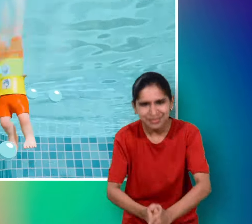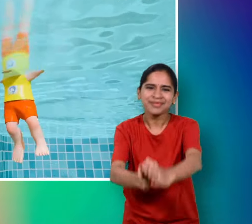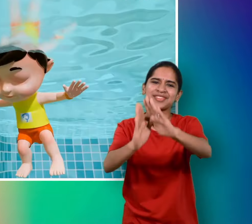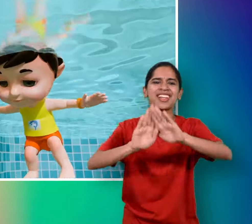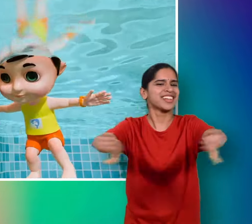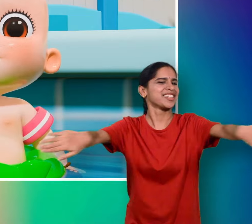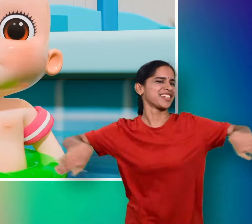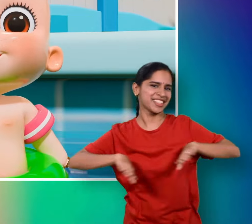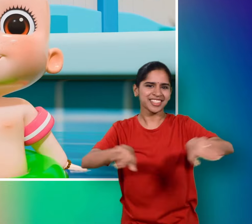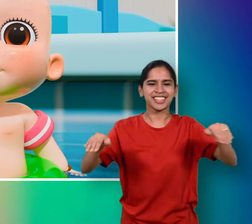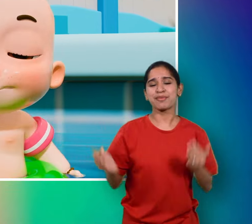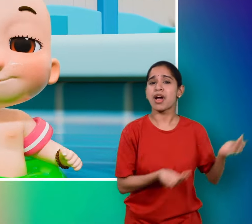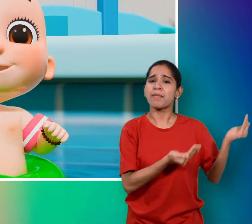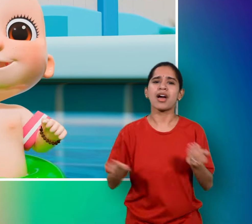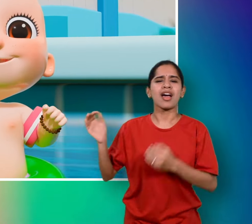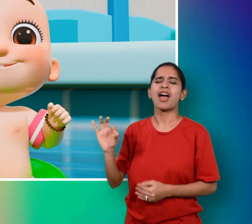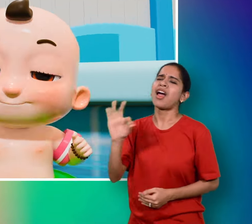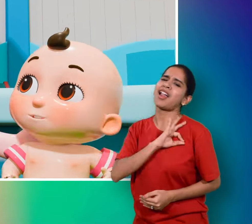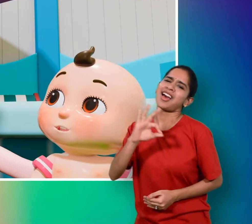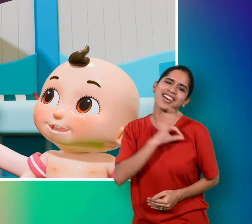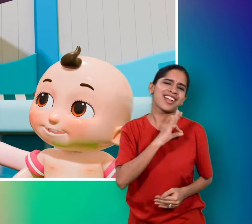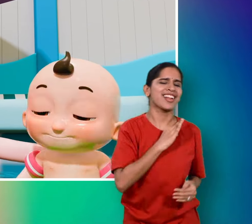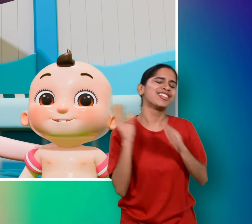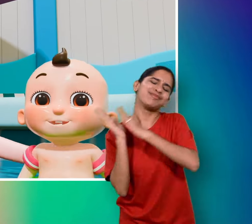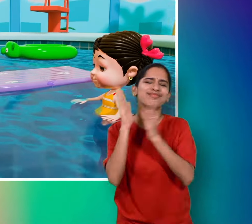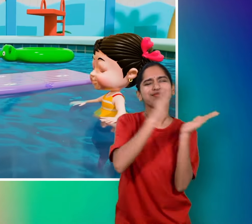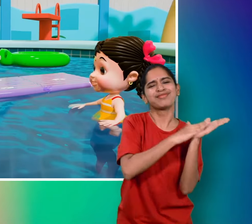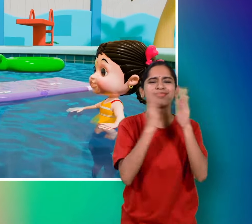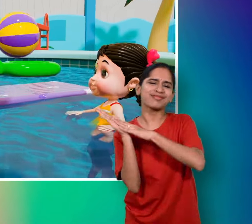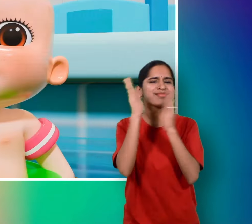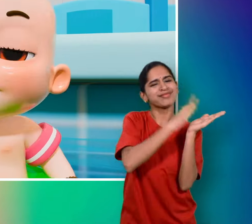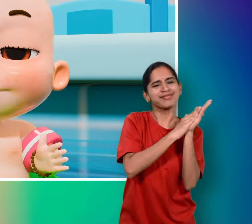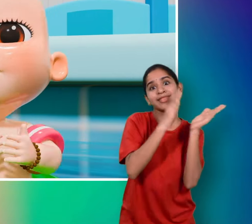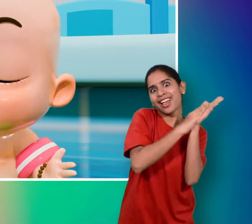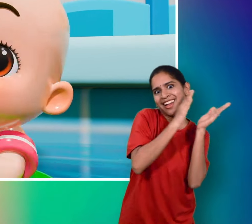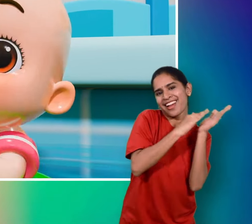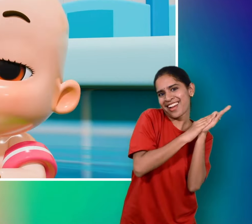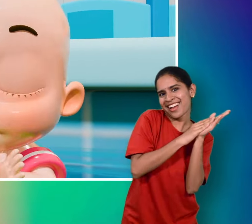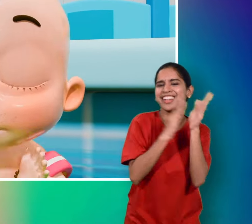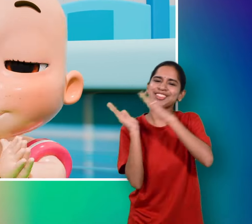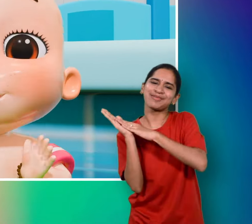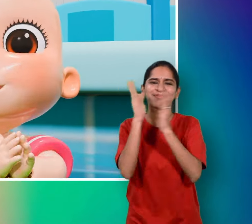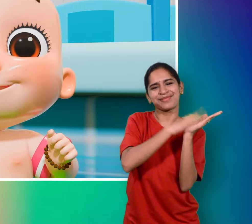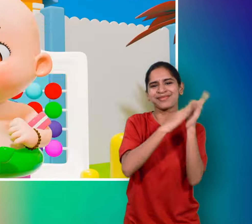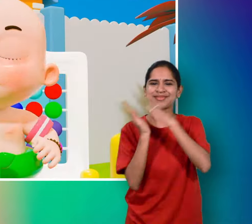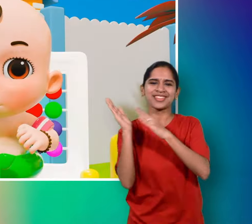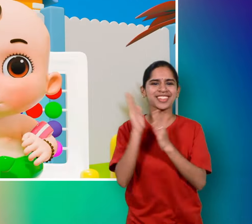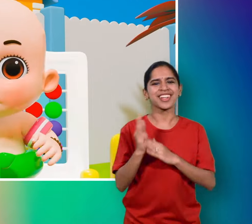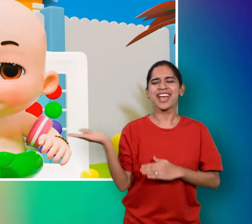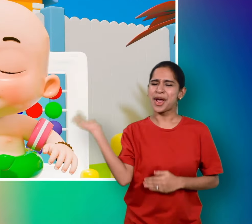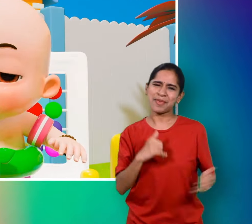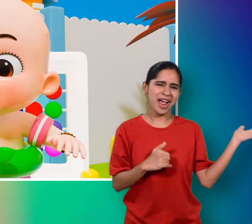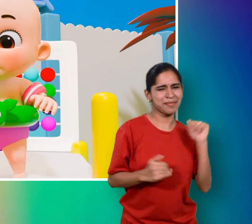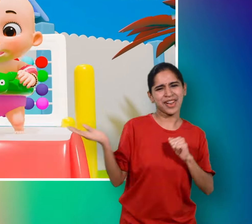गोते लगा बेबी को ये पसंद आए जोर जोर से ताली बजाए चलो